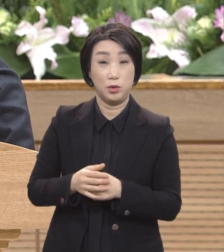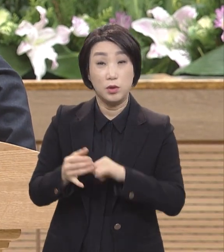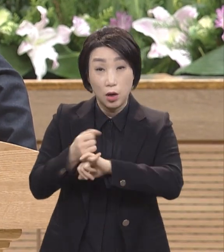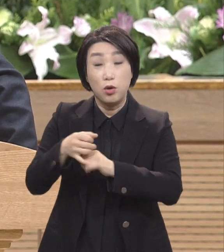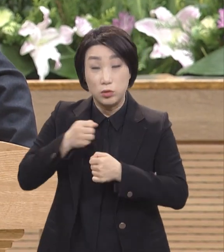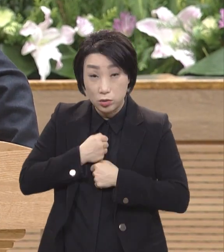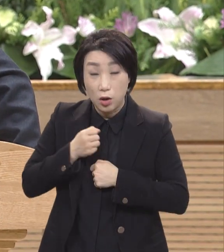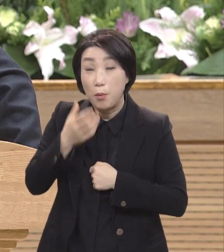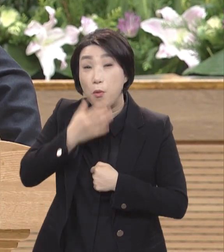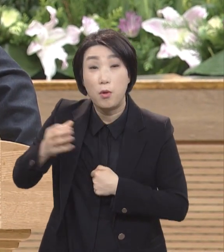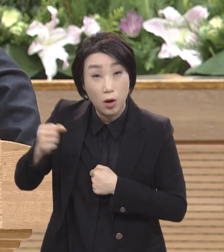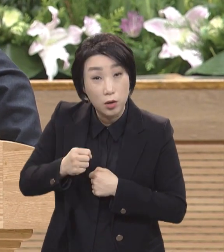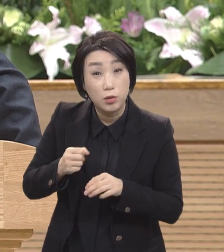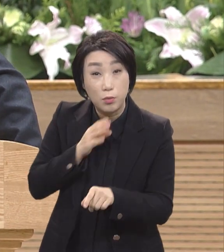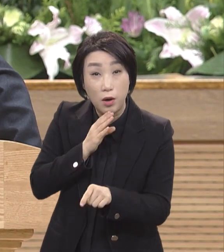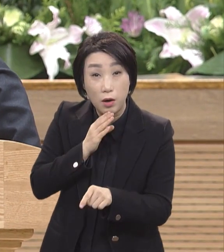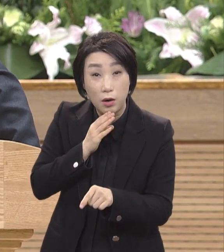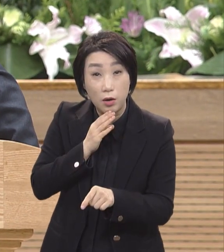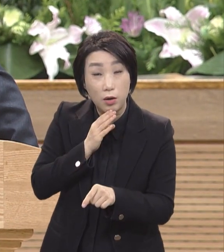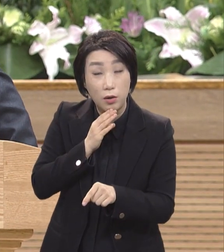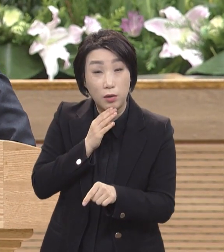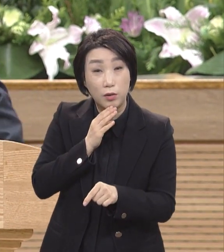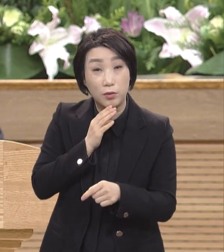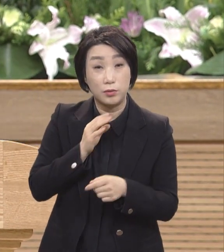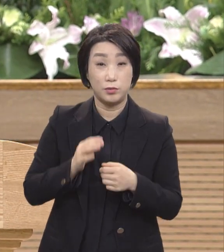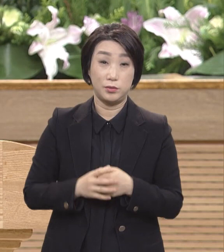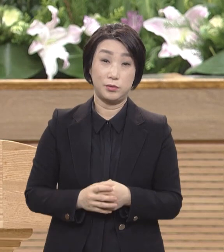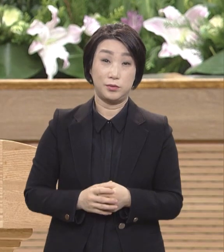지키는 자가 복이 있다는데.